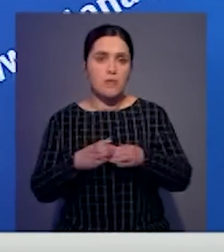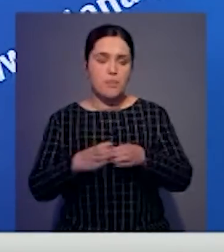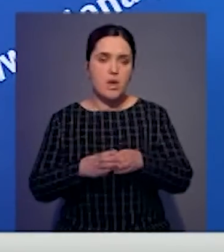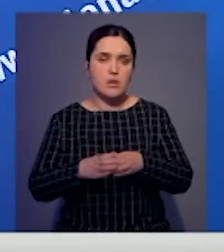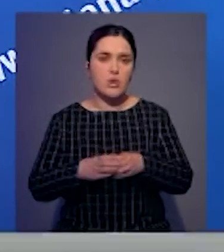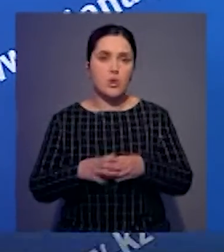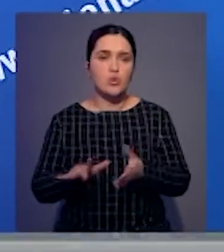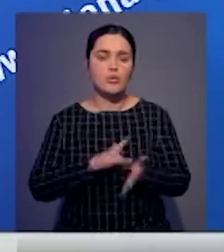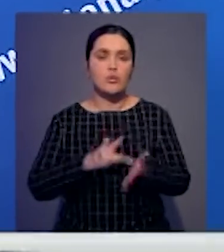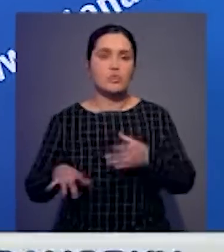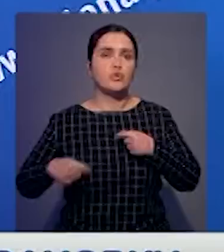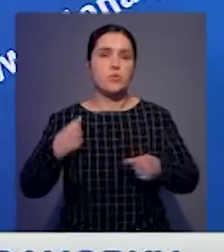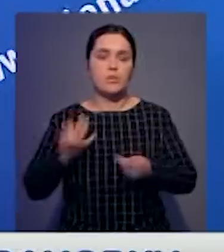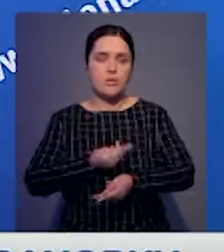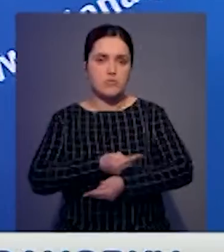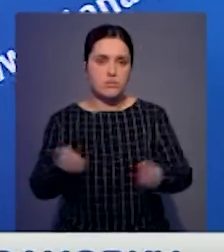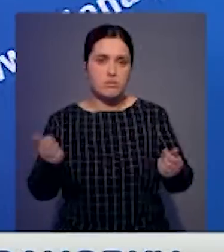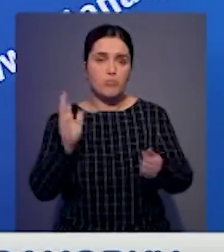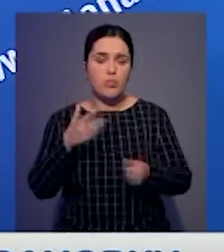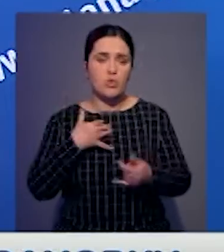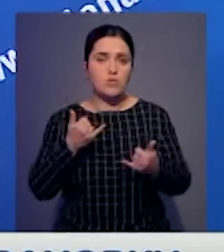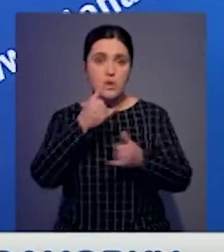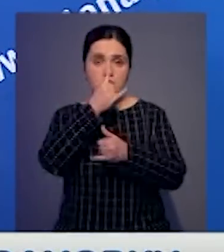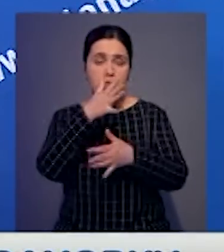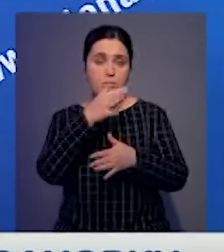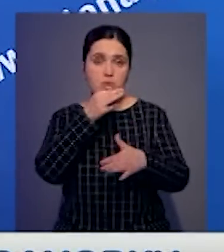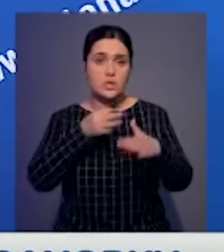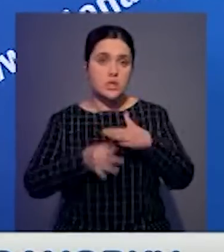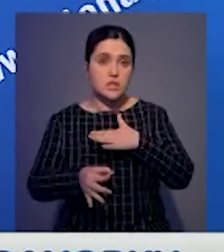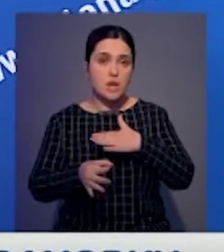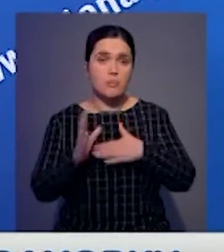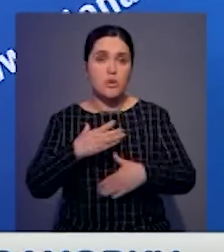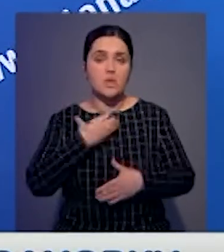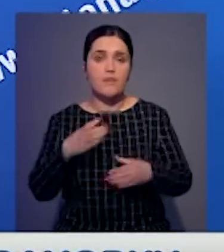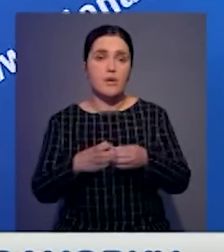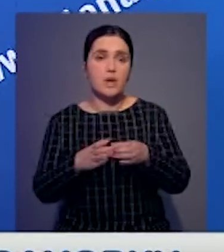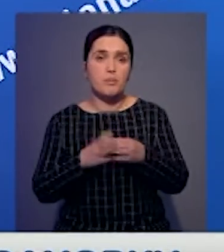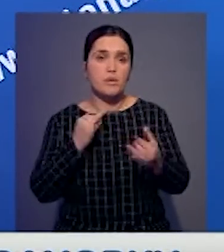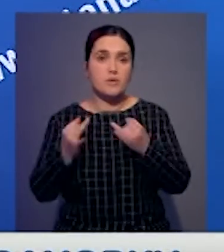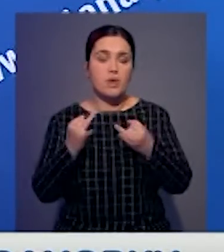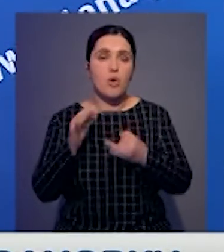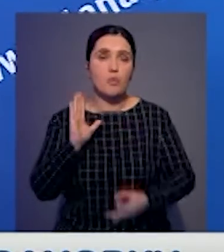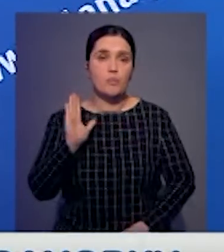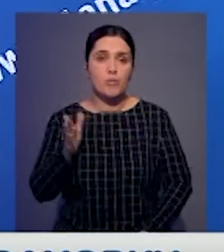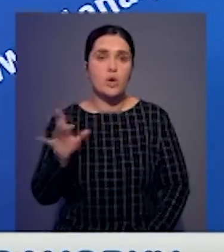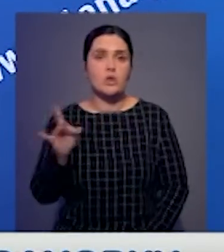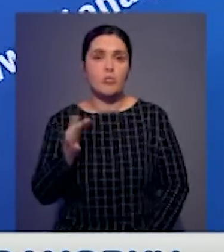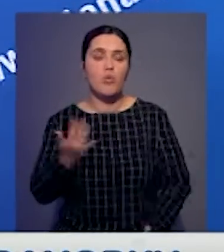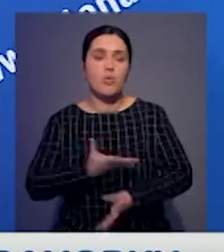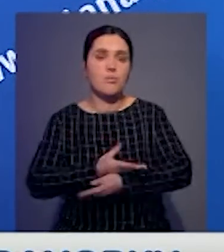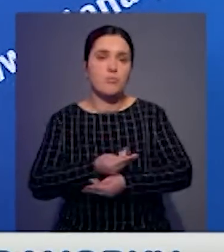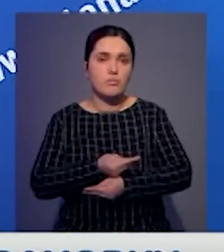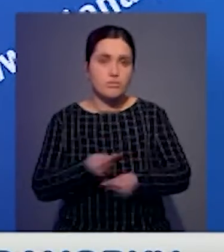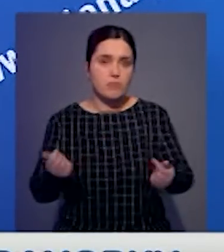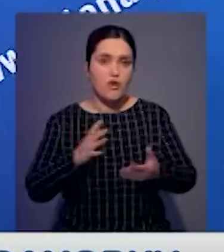уже соответственно. Я сейчас не могу сказать, это надо со страховой компанией уже будет проговаривать, то есть размеры компенсации в